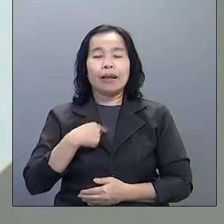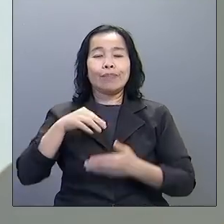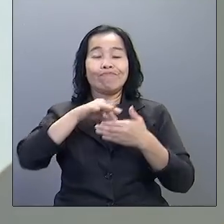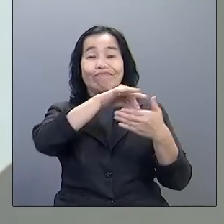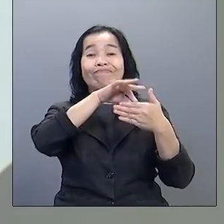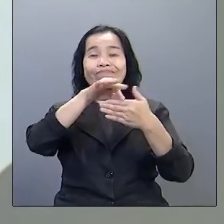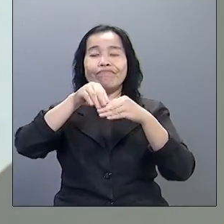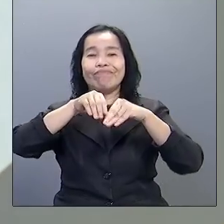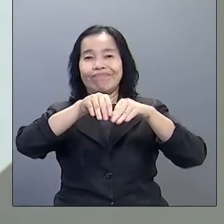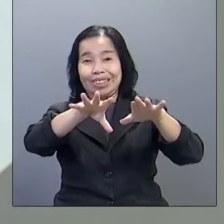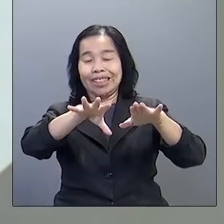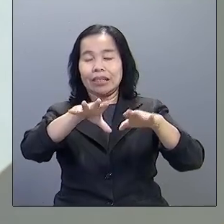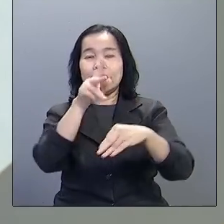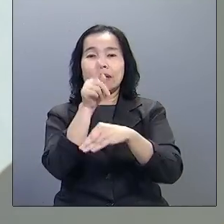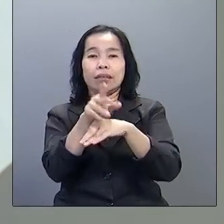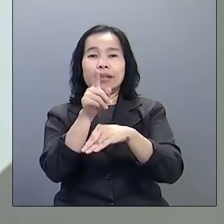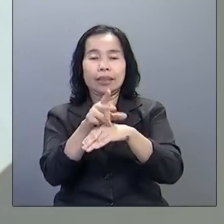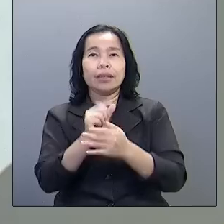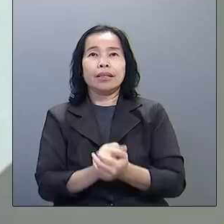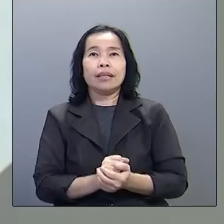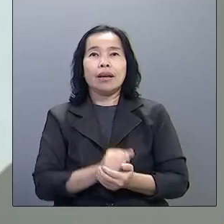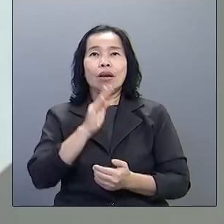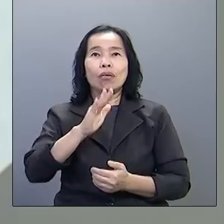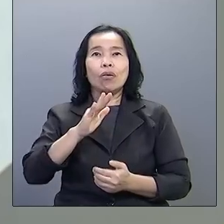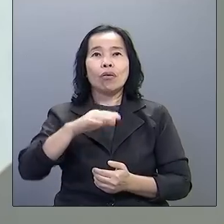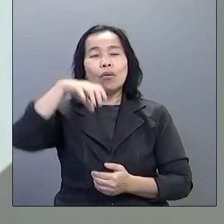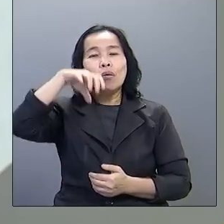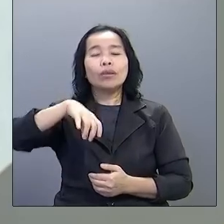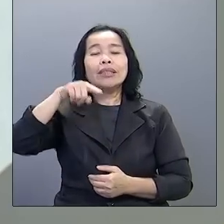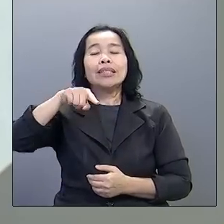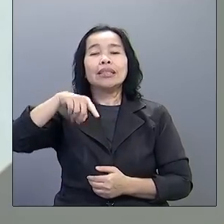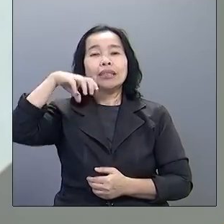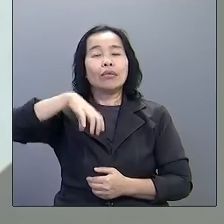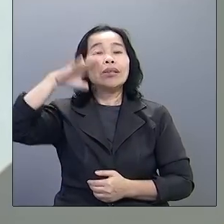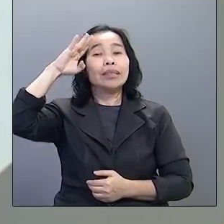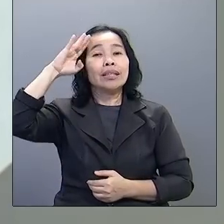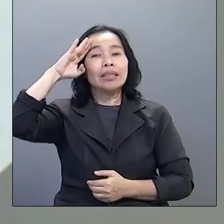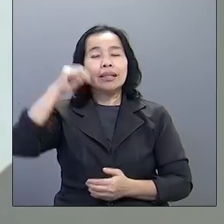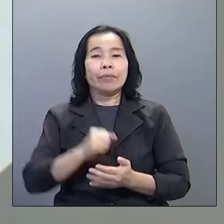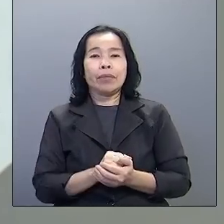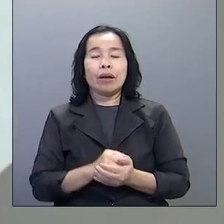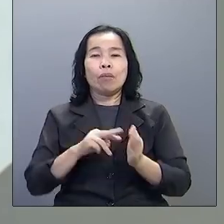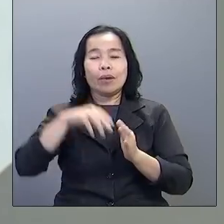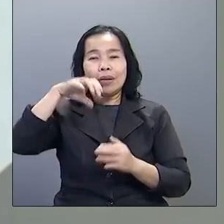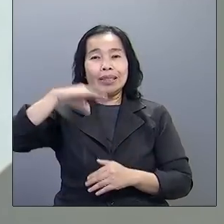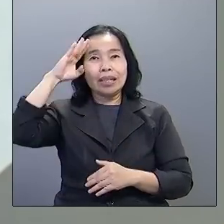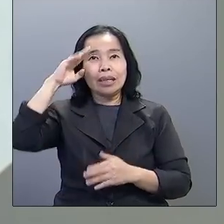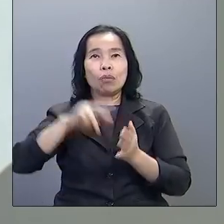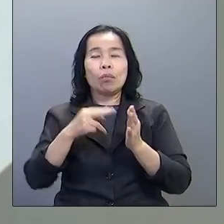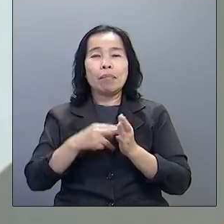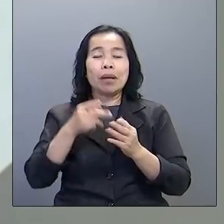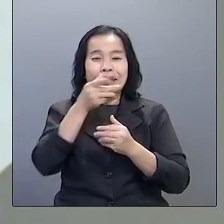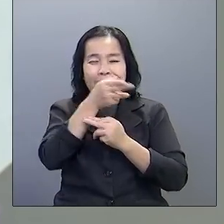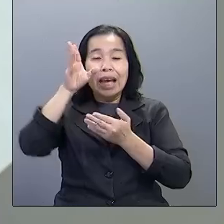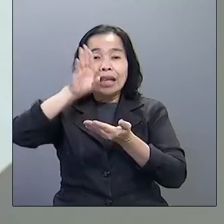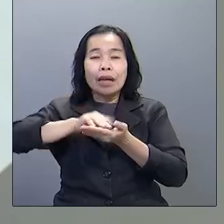ข้อมูลกันในสื่อสังคมออนไลน์ของคนในกองทัพเรือเป็นการระบุถึงช่วงเวลาของการขอรับความช่วยเหลือ